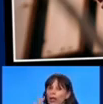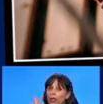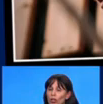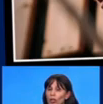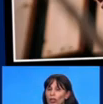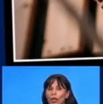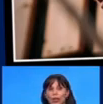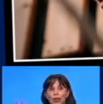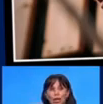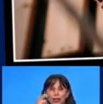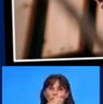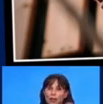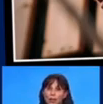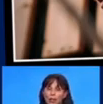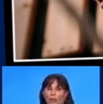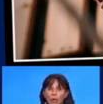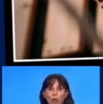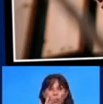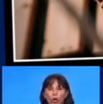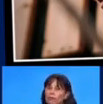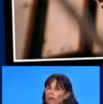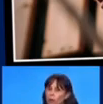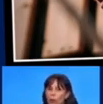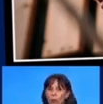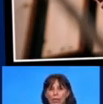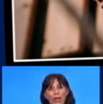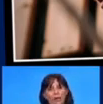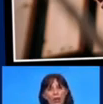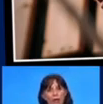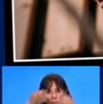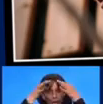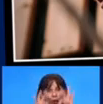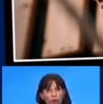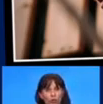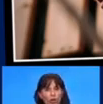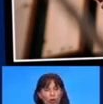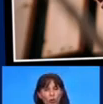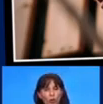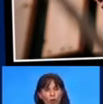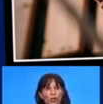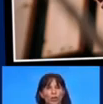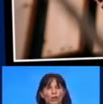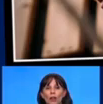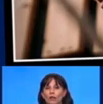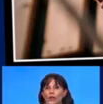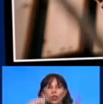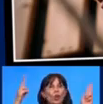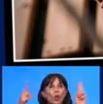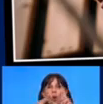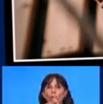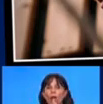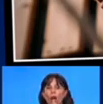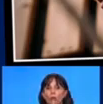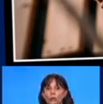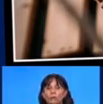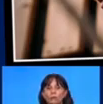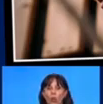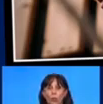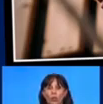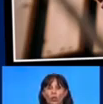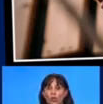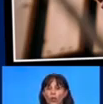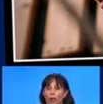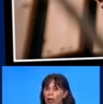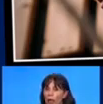הקצינים למקומותיהם, חזק את הצבא, חזק את הכבוד שלנו לצבא, ושכל העולם לחוזק שלנו. אל תחליש